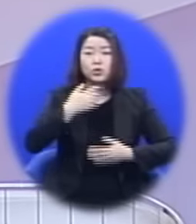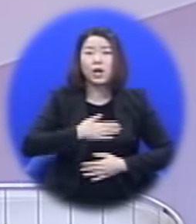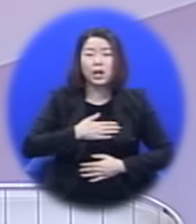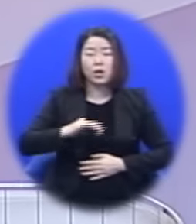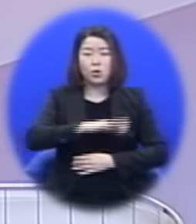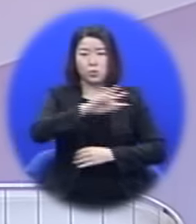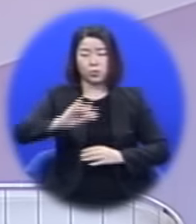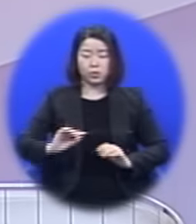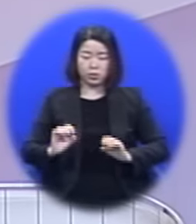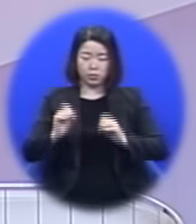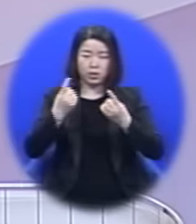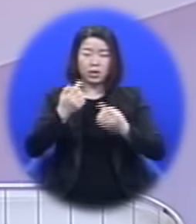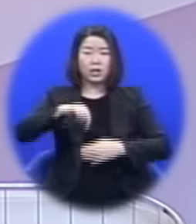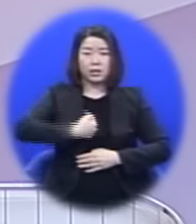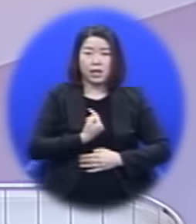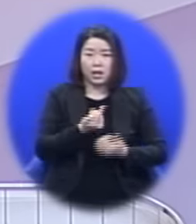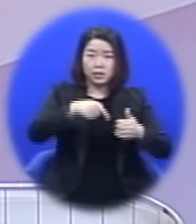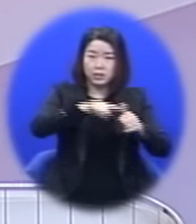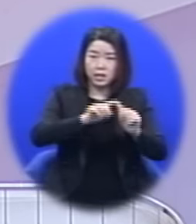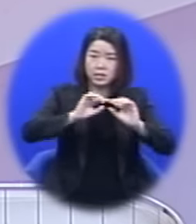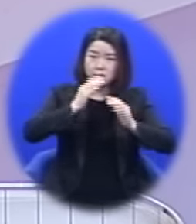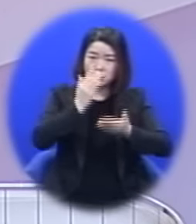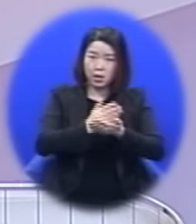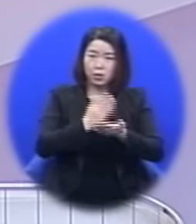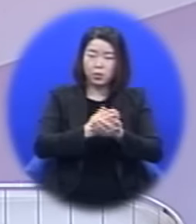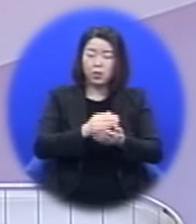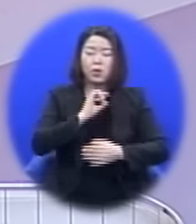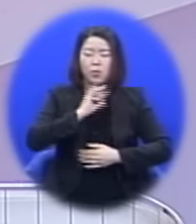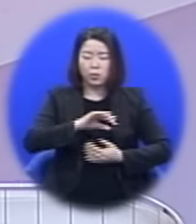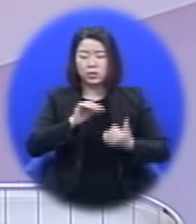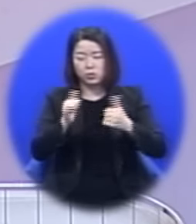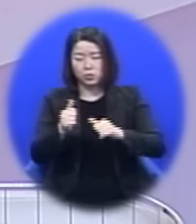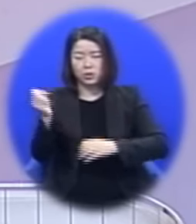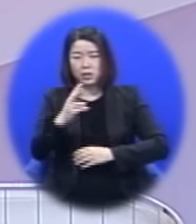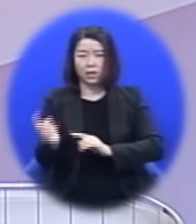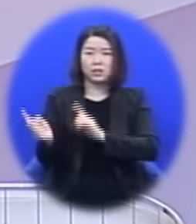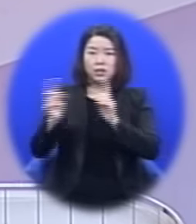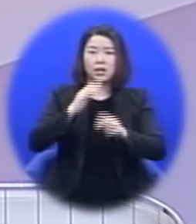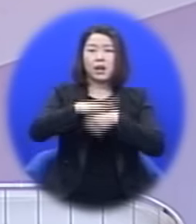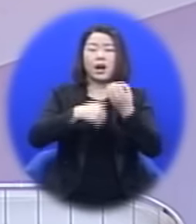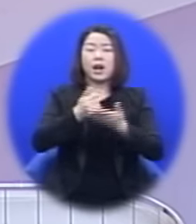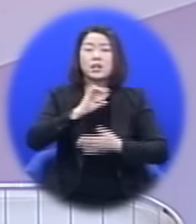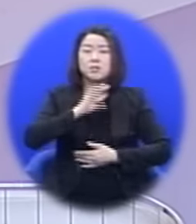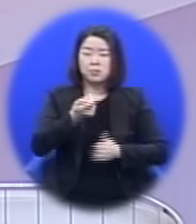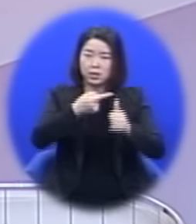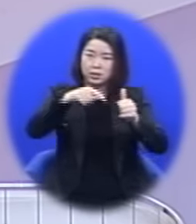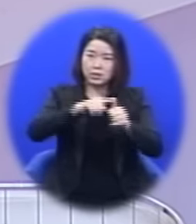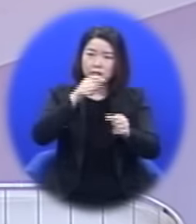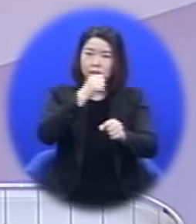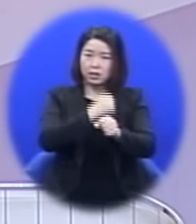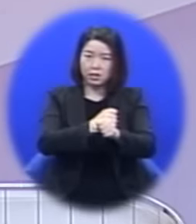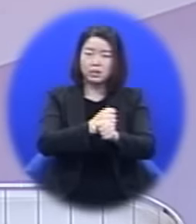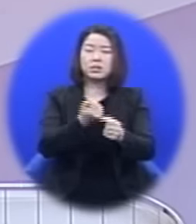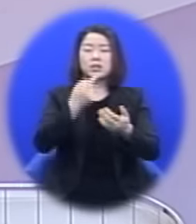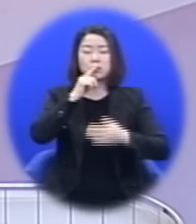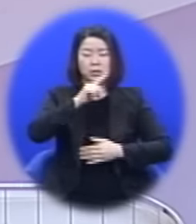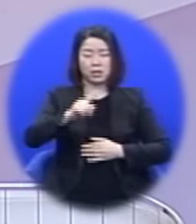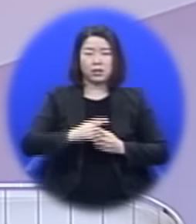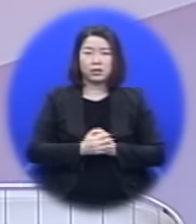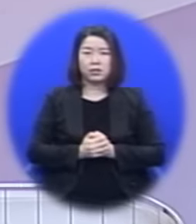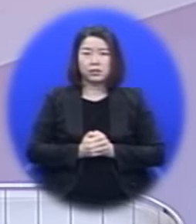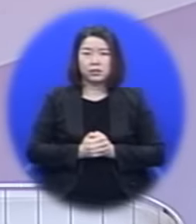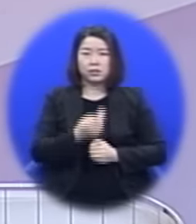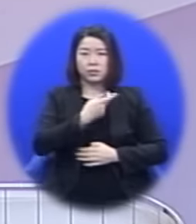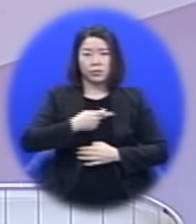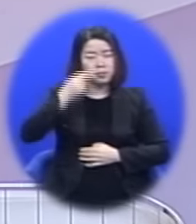자기를 의지하지 말고 오직 죽은 자를 다시 살리시는 하나님만 의지하게 하십니다.